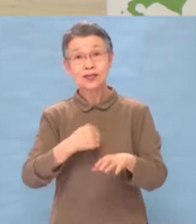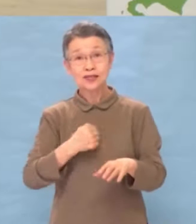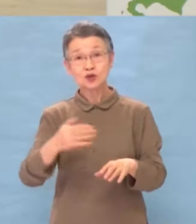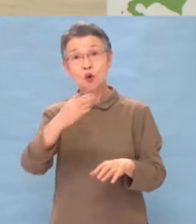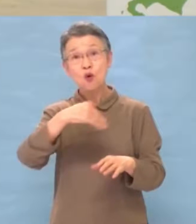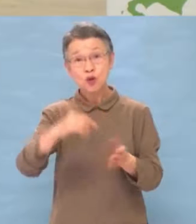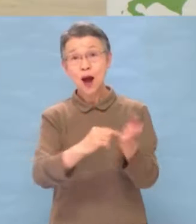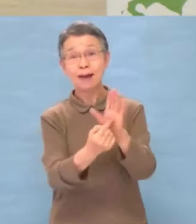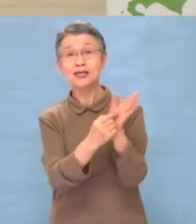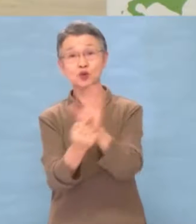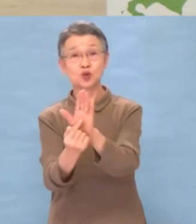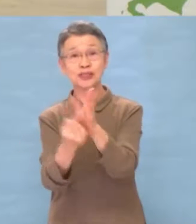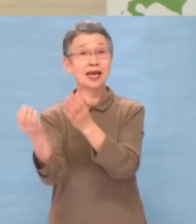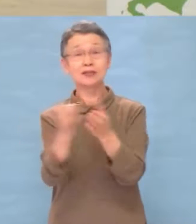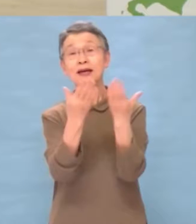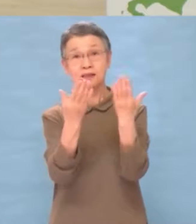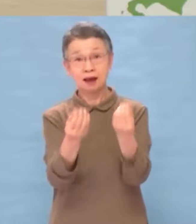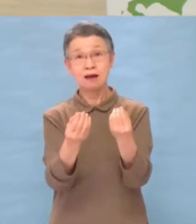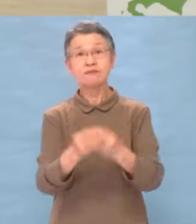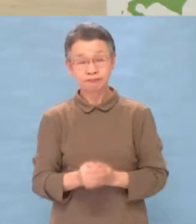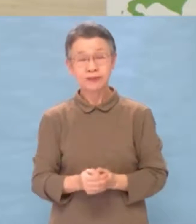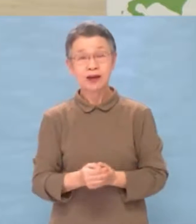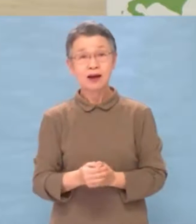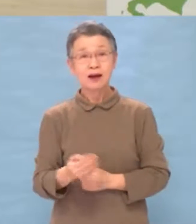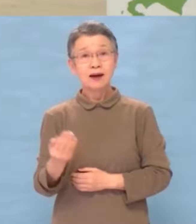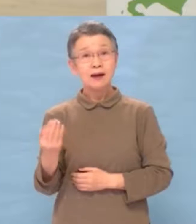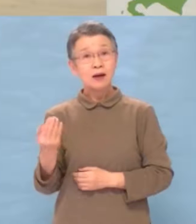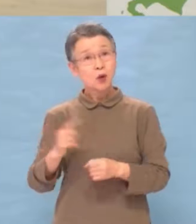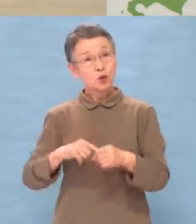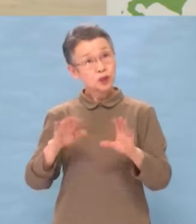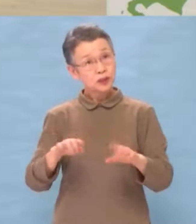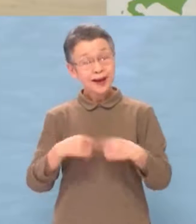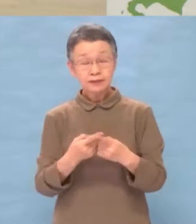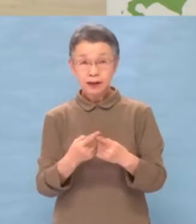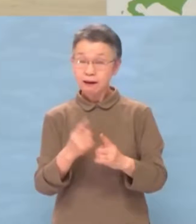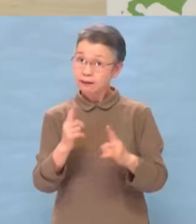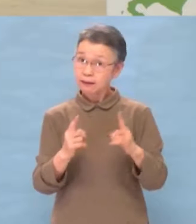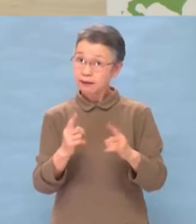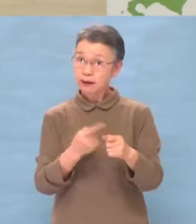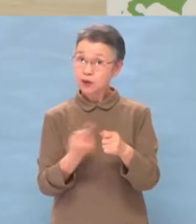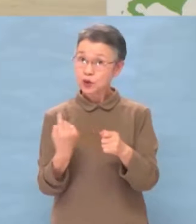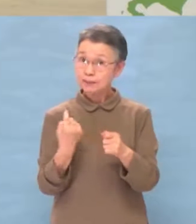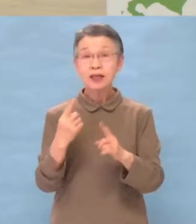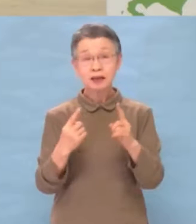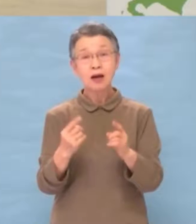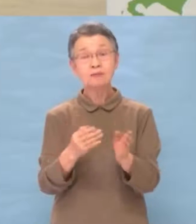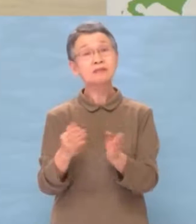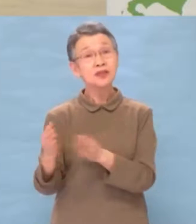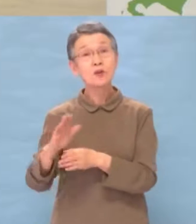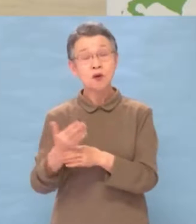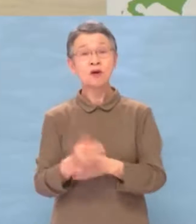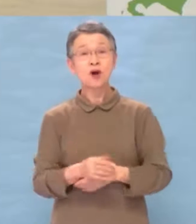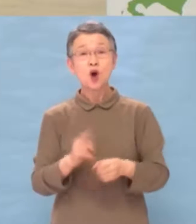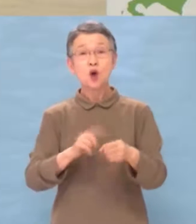ピールしてきたところでございまして、先般今年入ってからは何年か行ったらね、